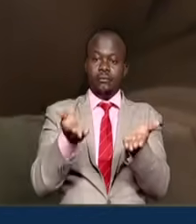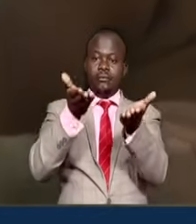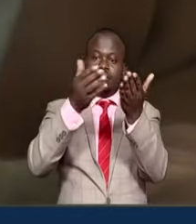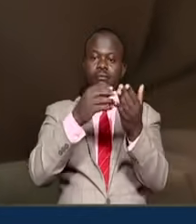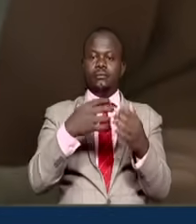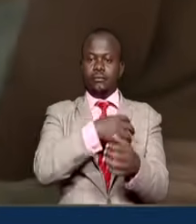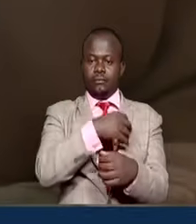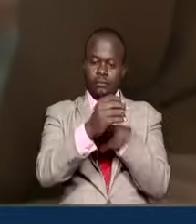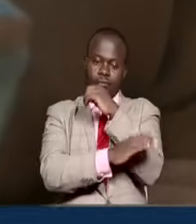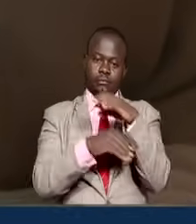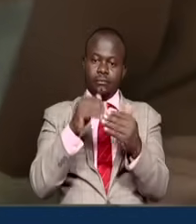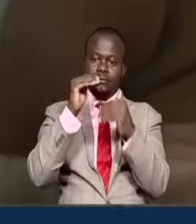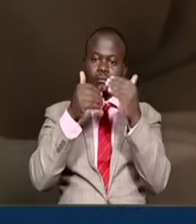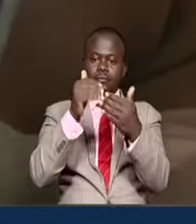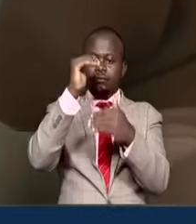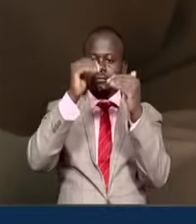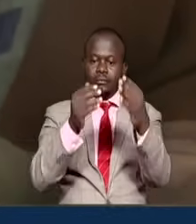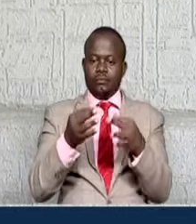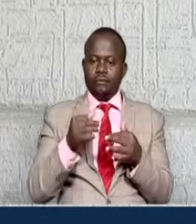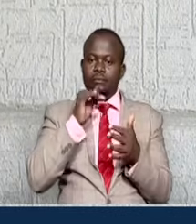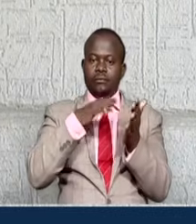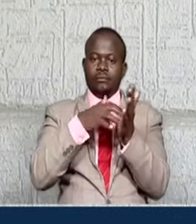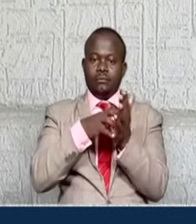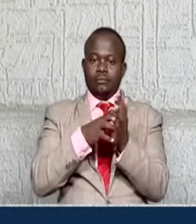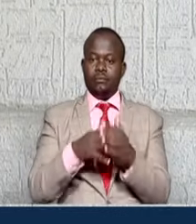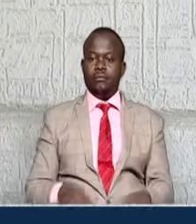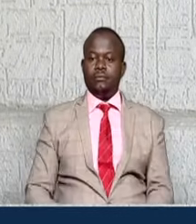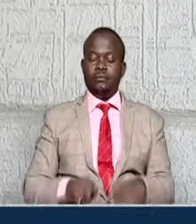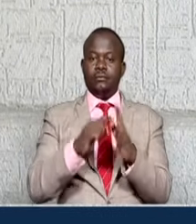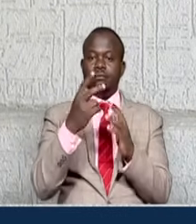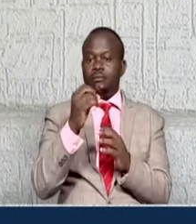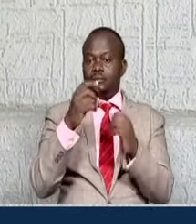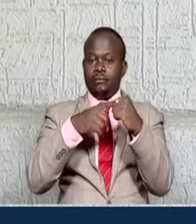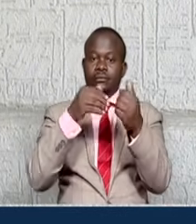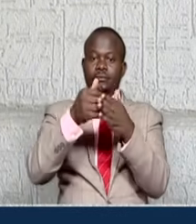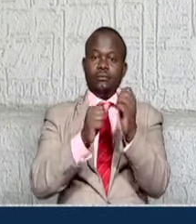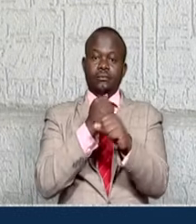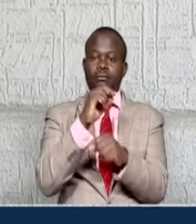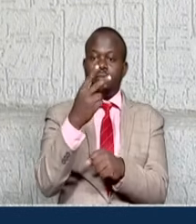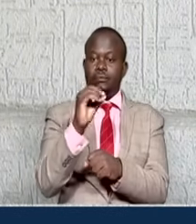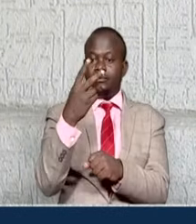ryatewe ahanini no kuba ku rwego rw'imari rutajegajega. Kubera 2026 kugera 2020